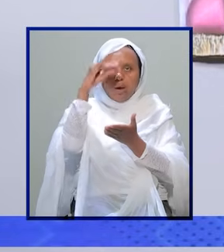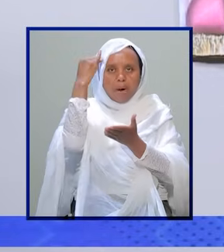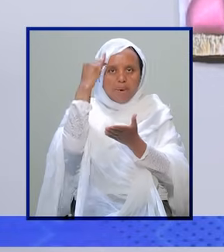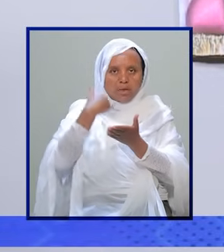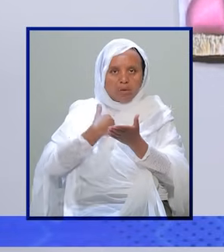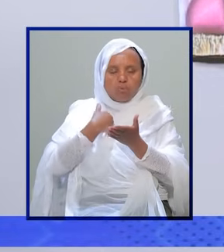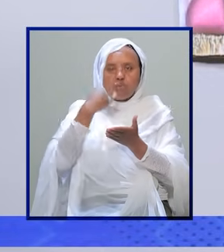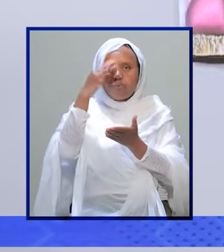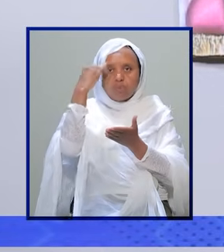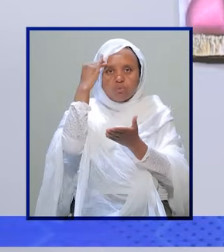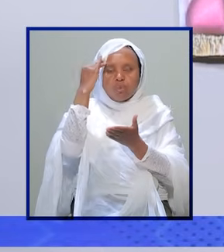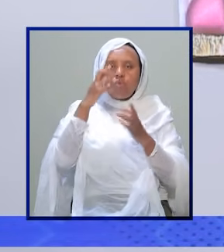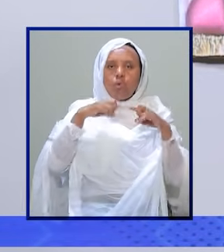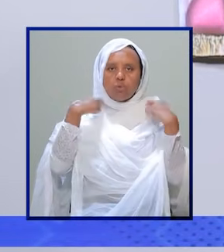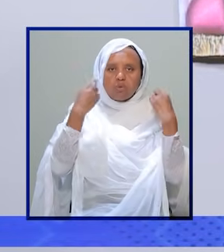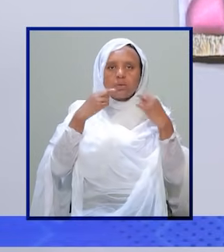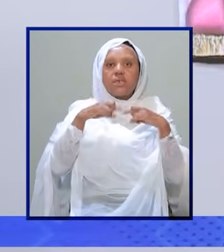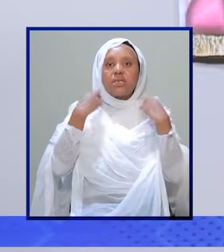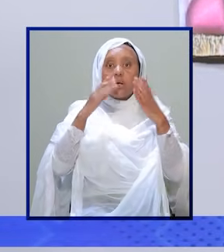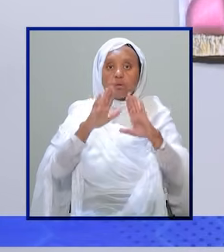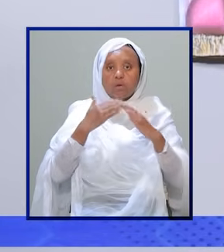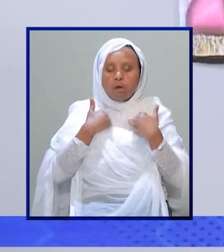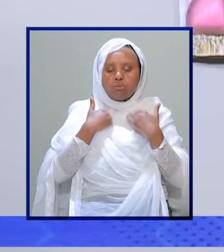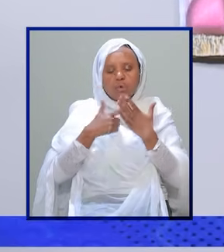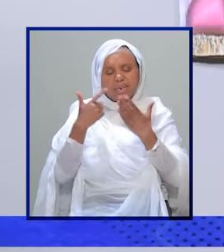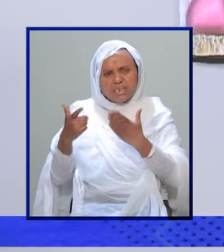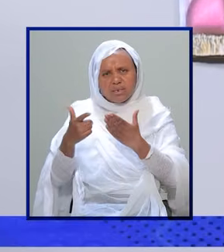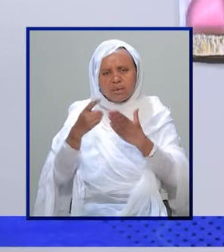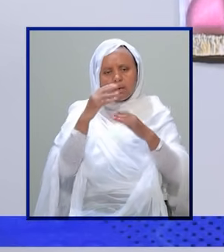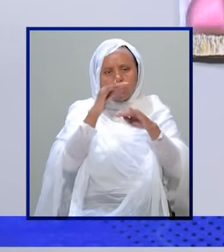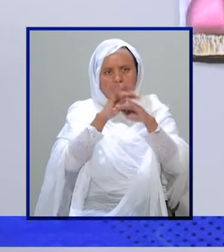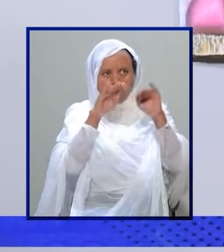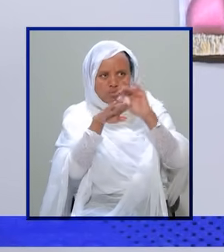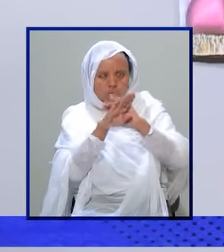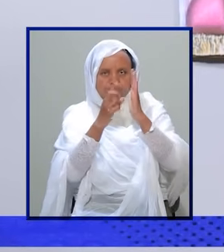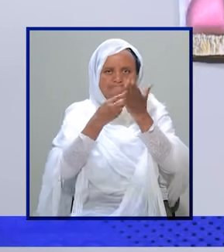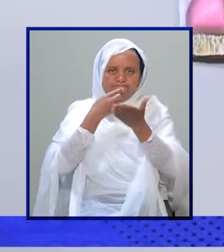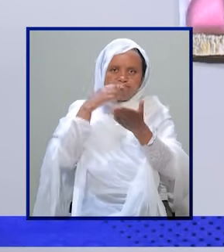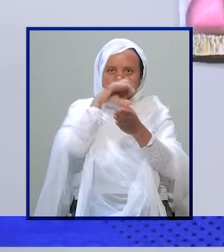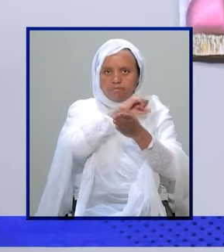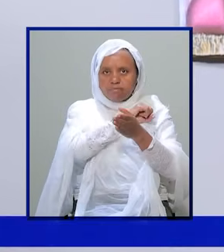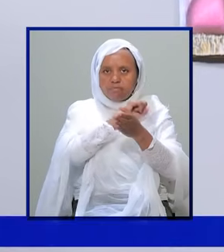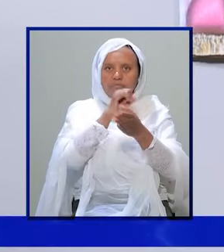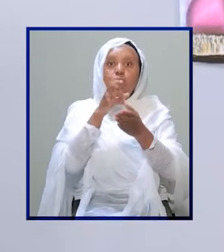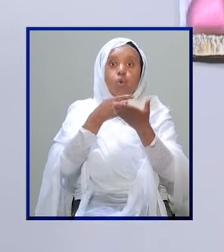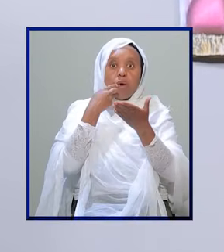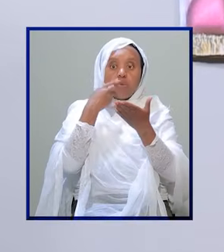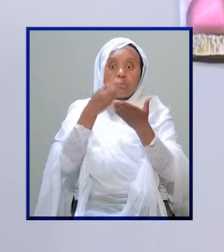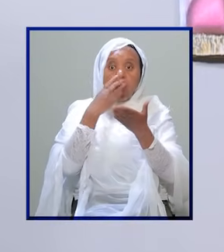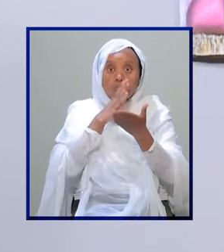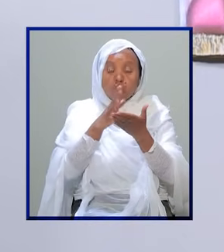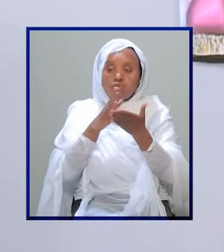አሉ፣ ኤጲስቆጶሳት አሉ፣ ቆሞሳት አሉ፣ ቀሳውስት አሉ። እነዚህ መቅደስ ውስጥ ቁርባን ያከናውናሉ ወይም ደግሞ ይቆርባሉ።